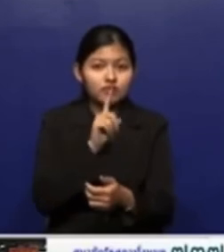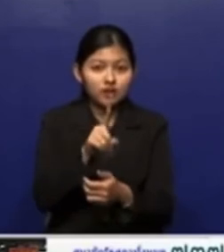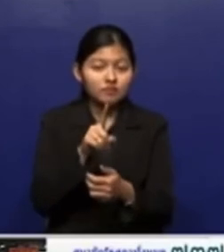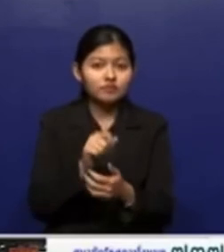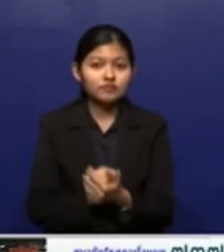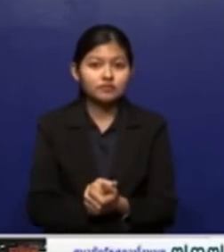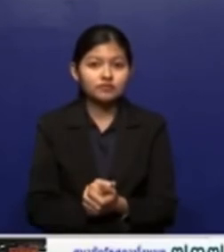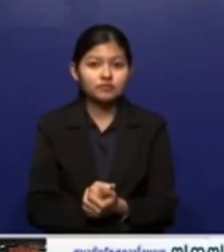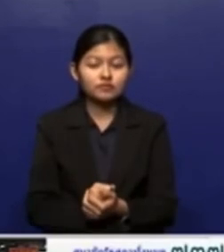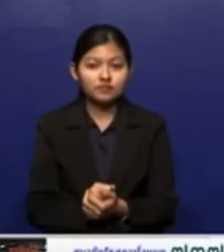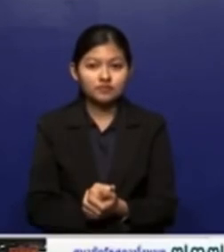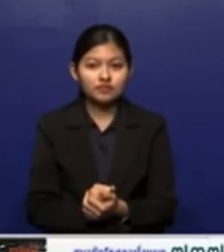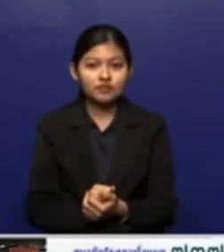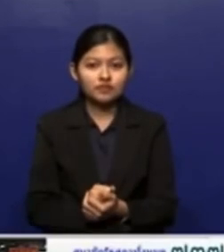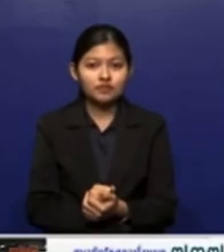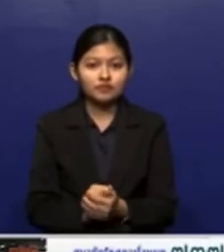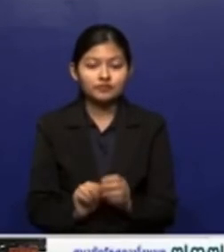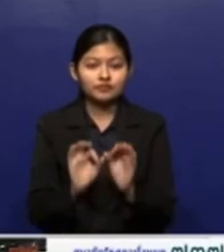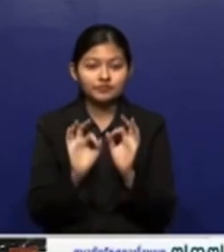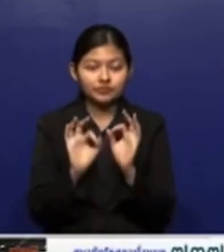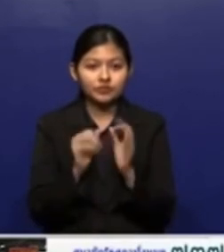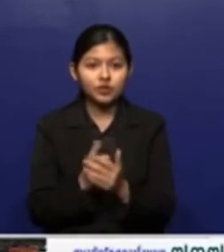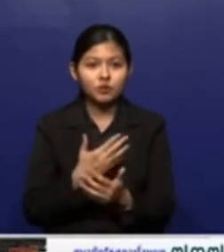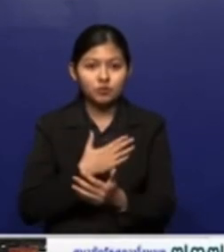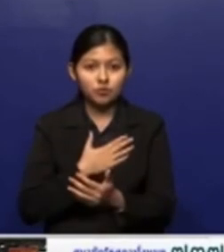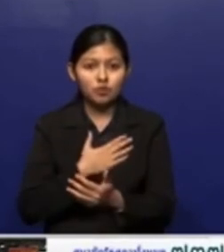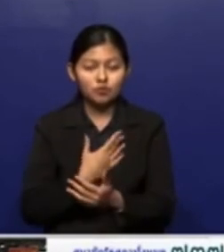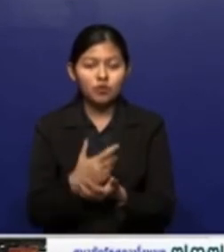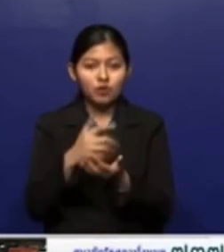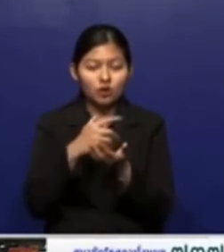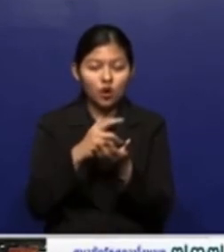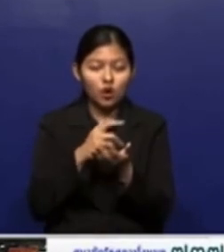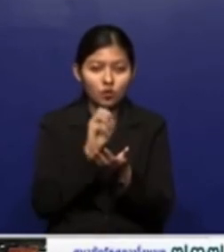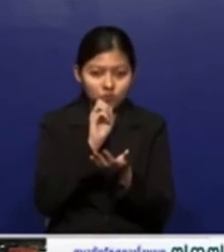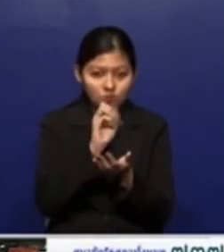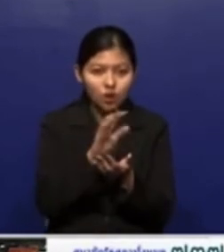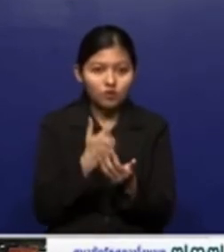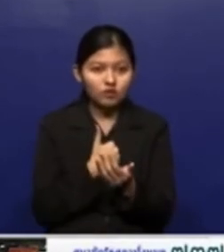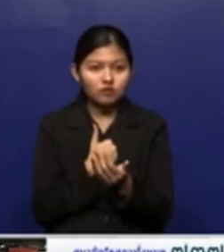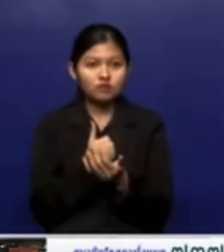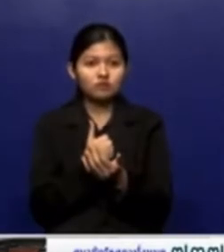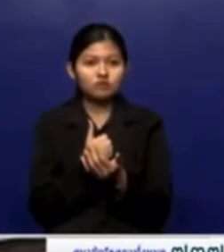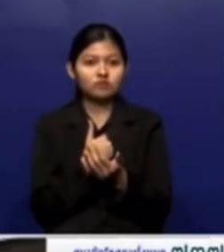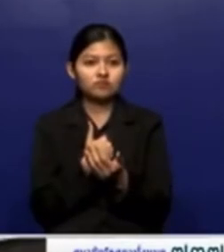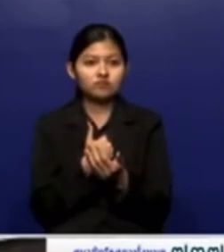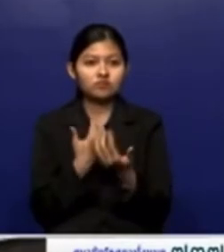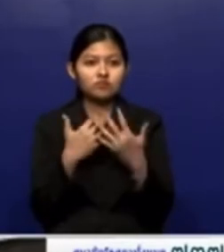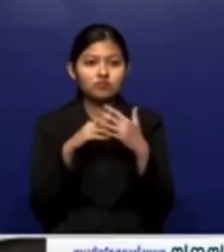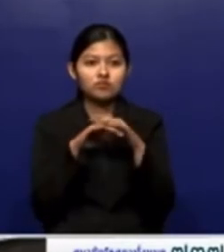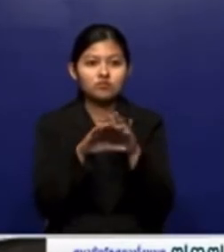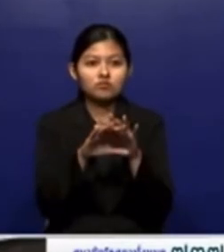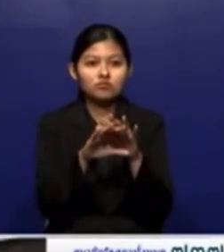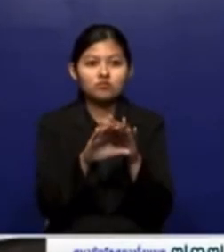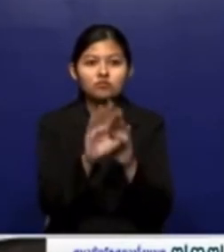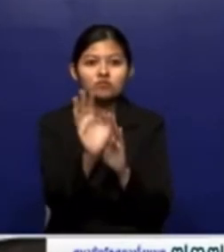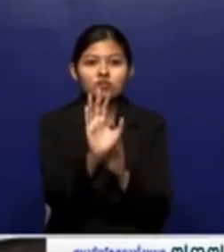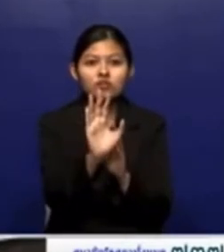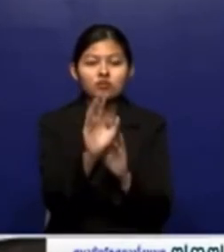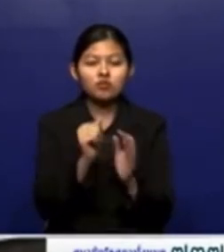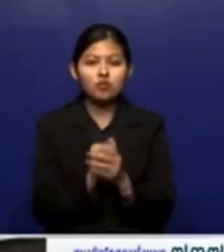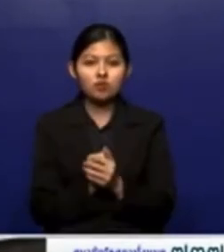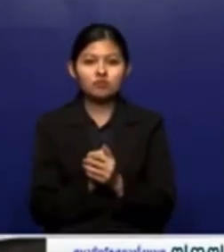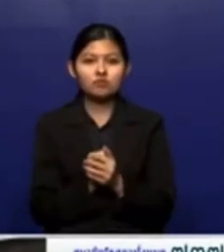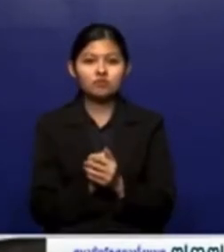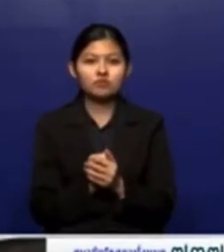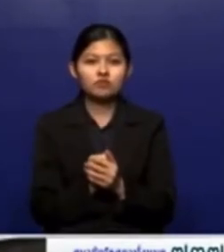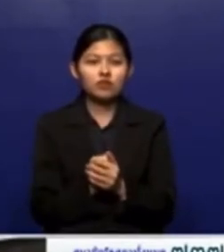ถูกต้องครับครับก็ผมขออนุญาตเรียนท่านประธานว่าผมคงไม่ร่วมสังฆกรรมด้วยกับพวกช่อชน